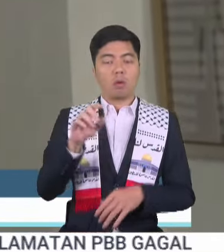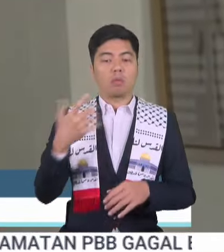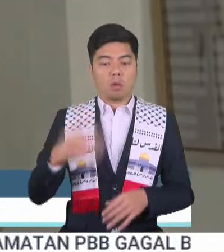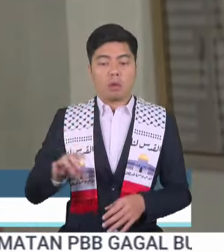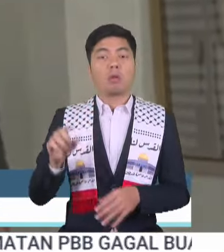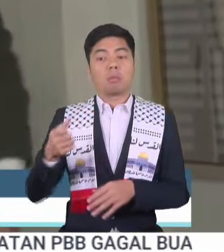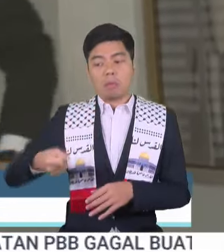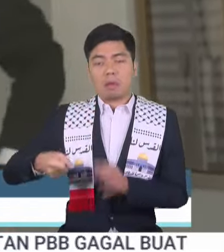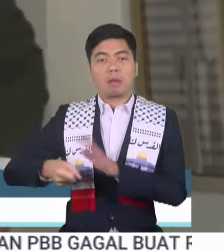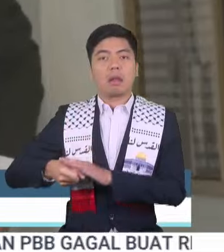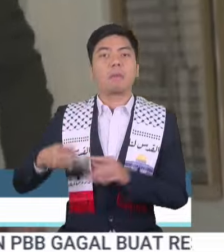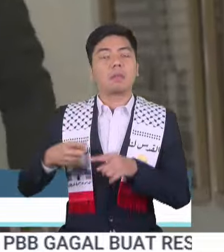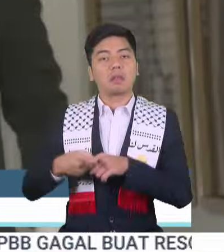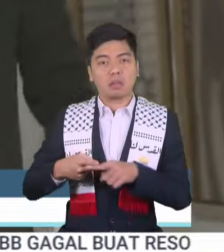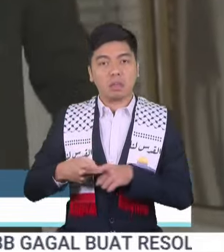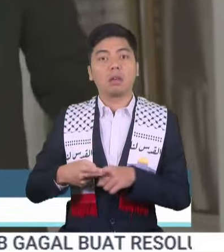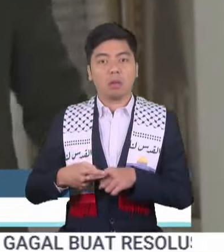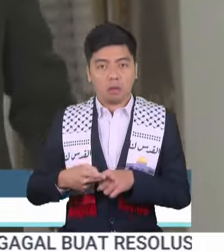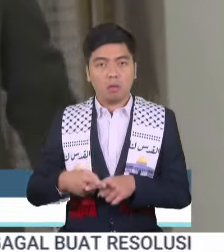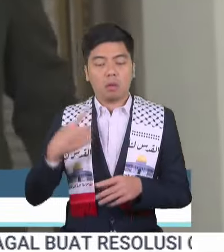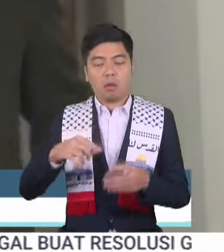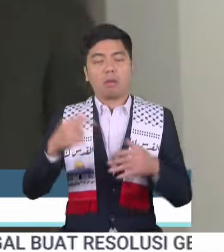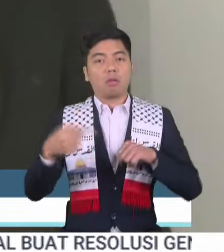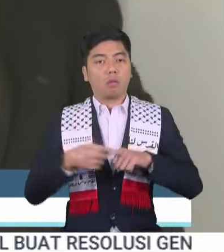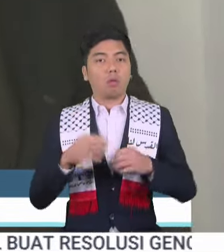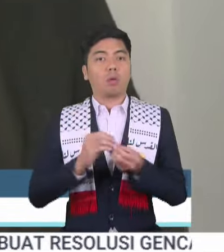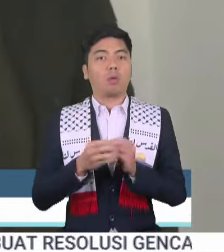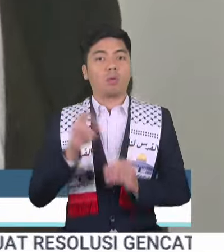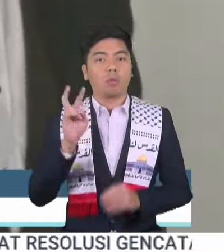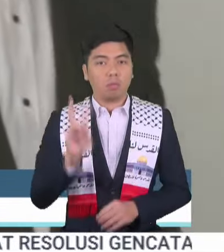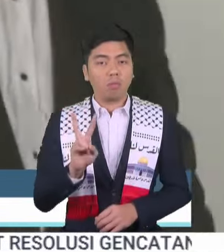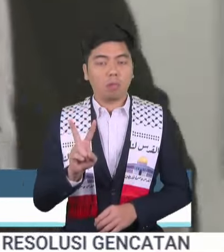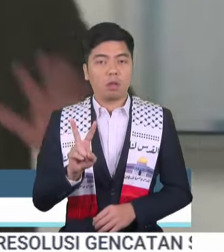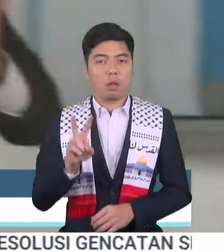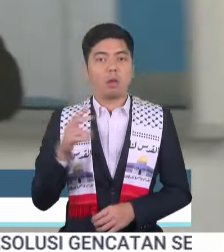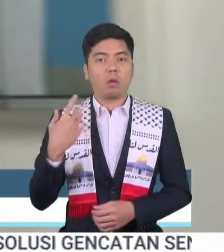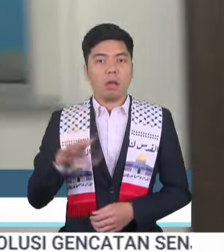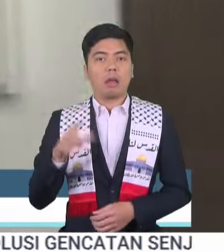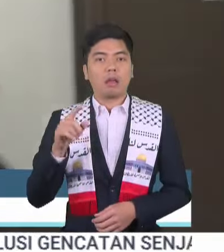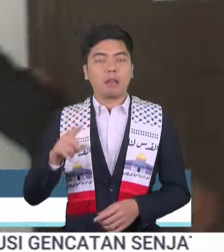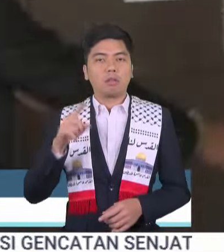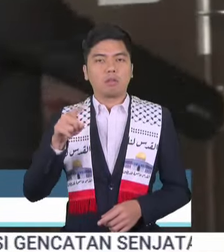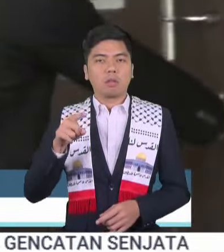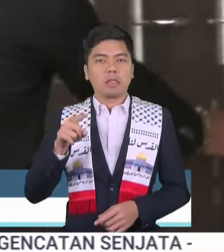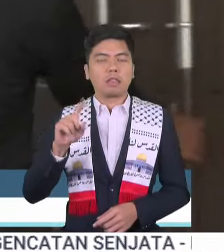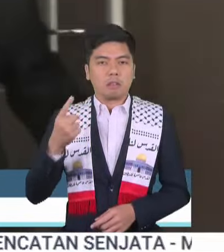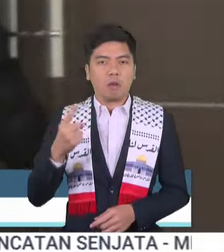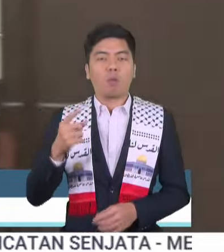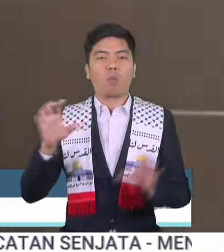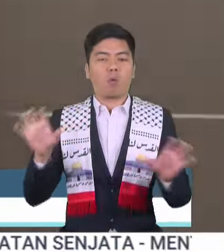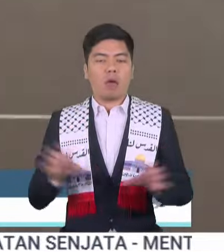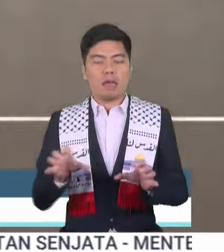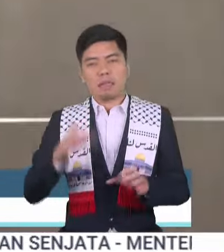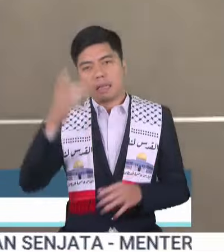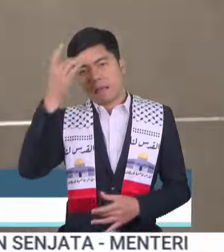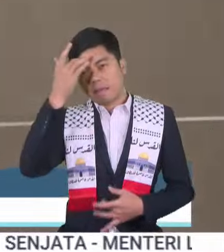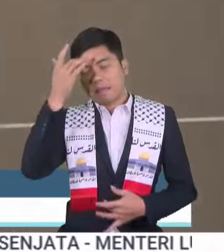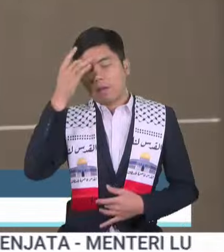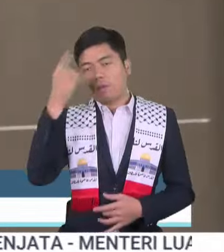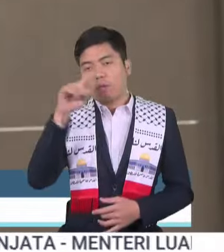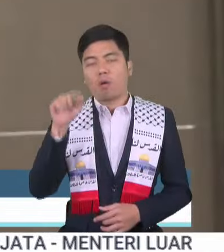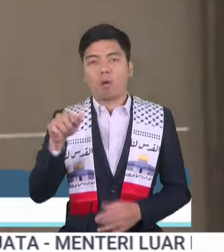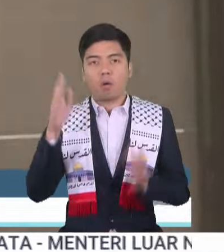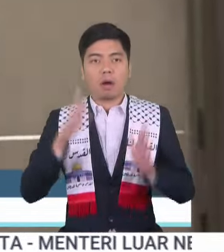sambil memegang sebilah pisau. Manakala pertuduhan kedua, lelaki berkenaan didakwa dengan sengaja menyebabkan kecederaan ke atas lelaki yang